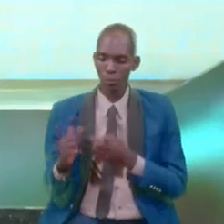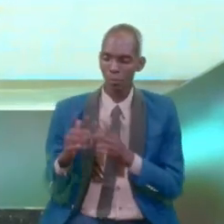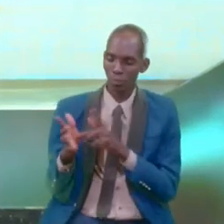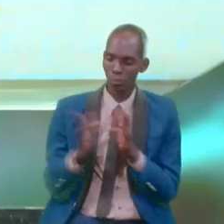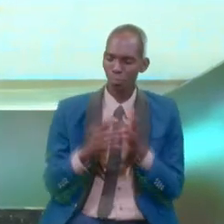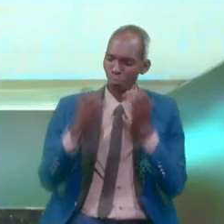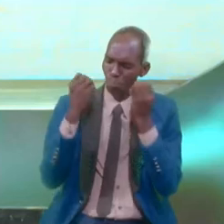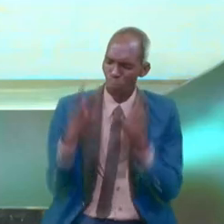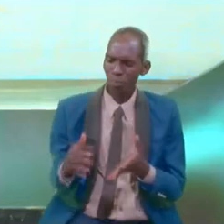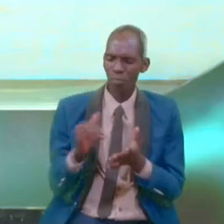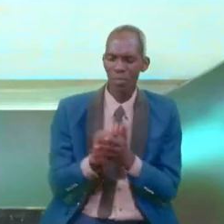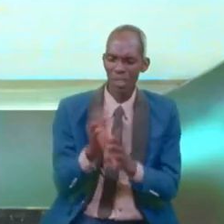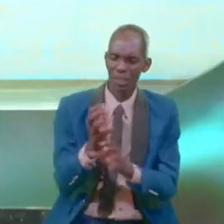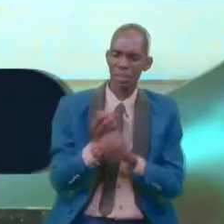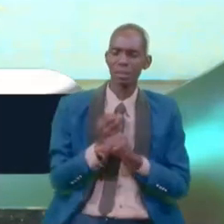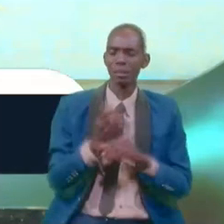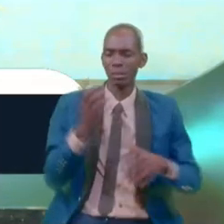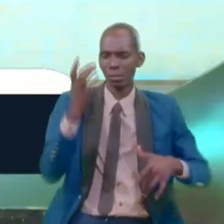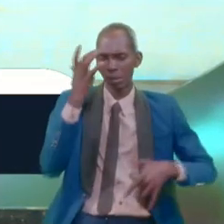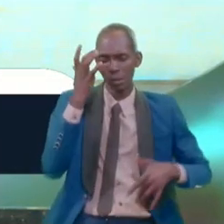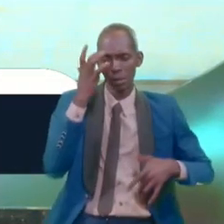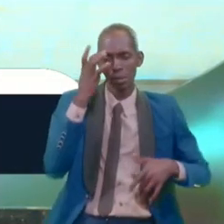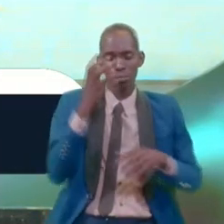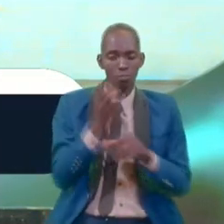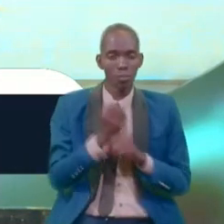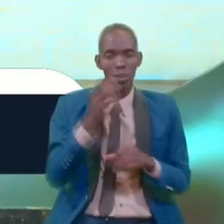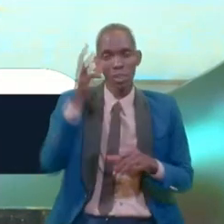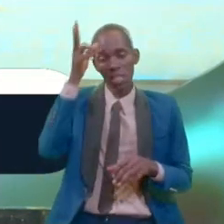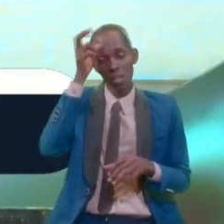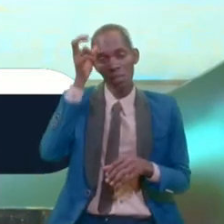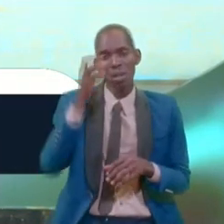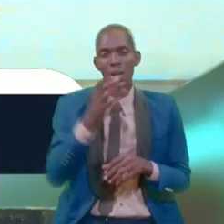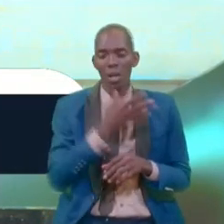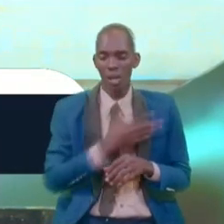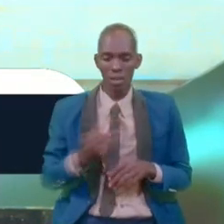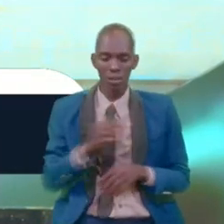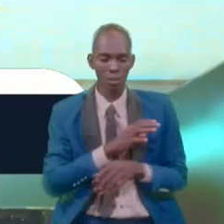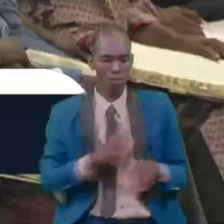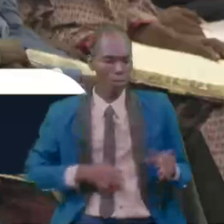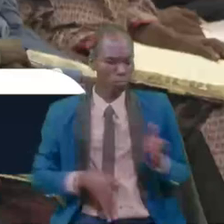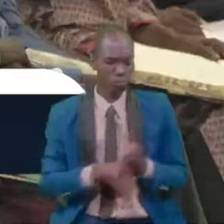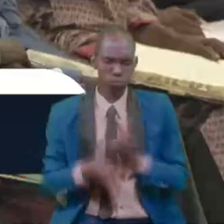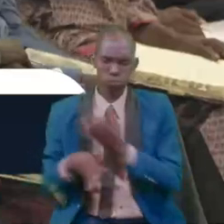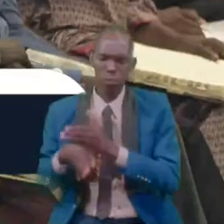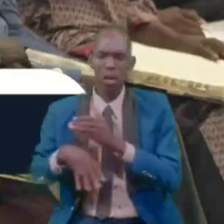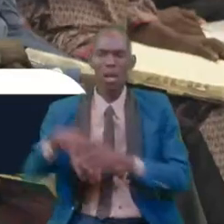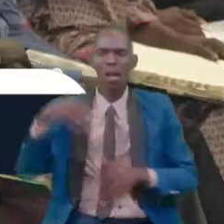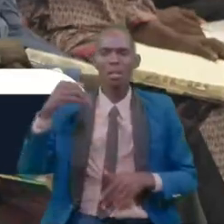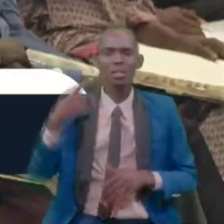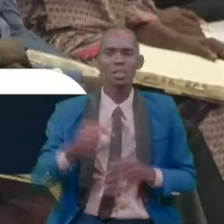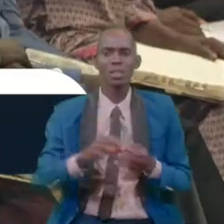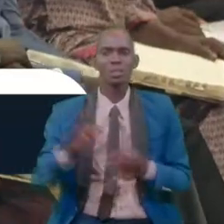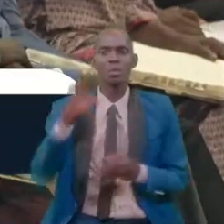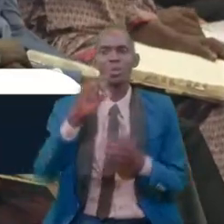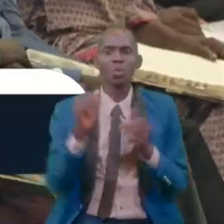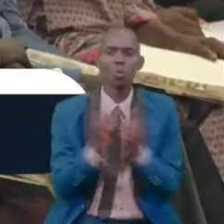Le soir, on amena auprès de Jésus plusieurs démoniaques. Il chassa les esprits